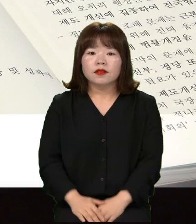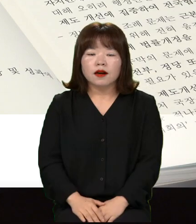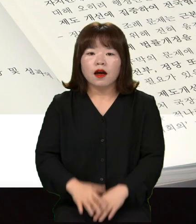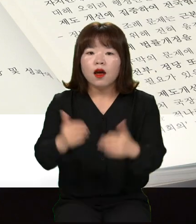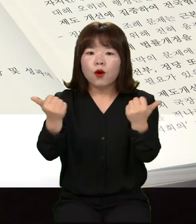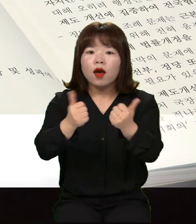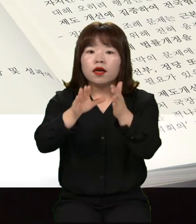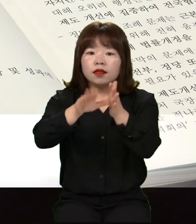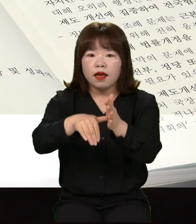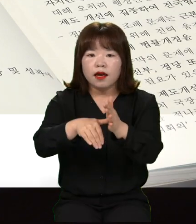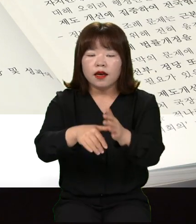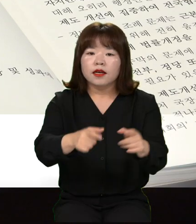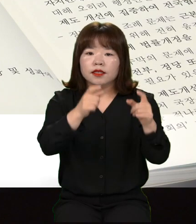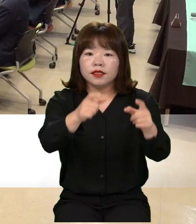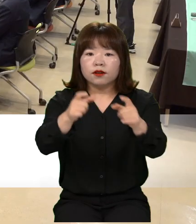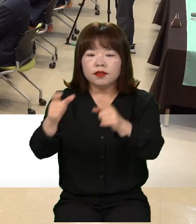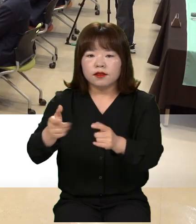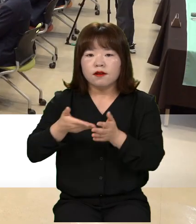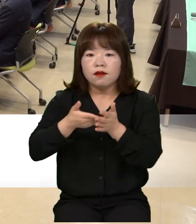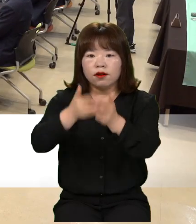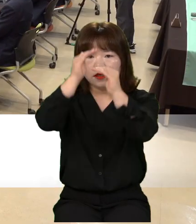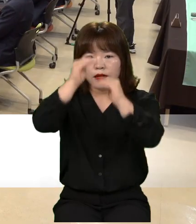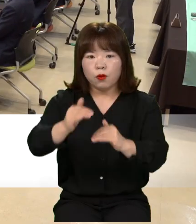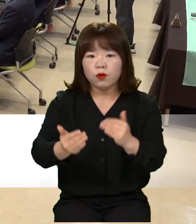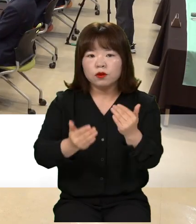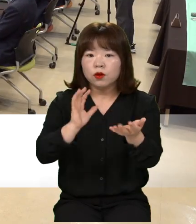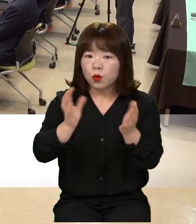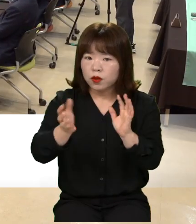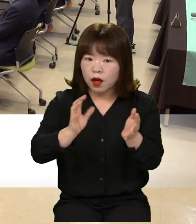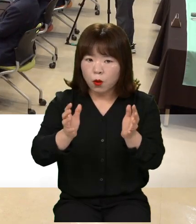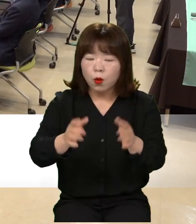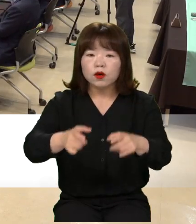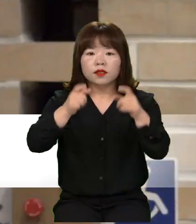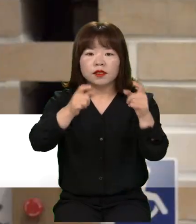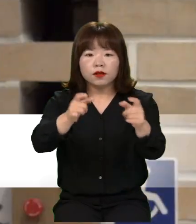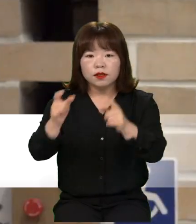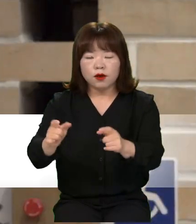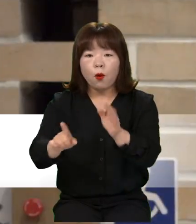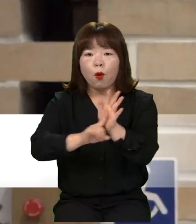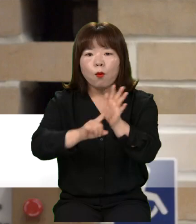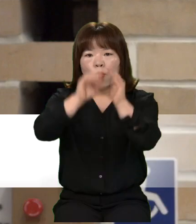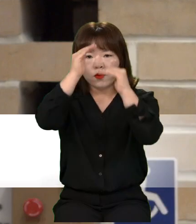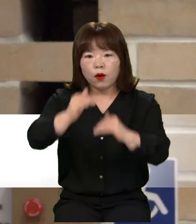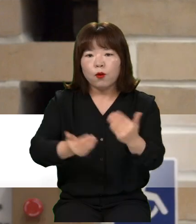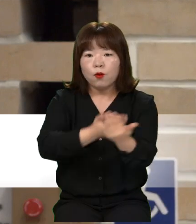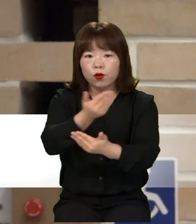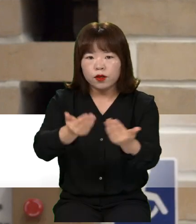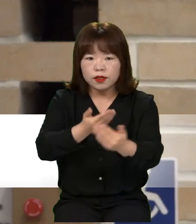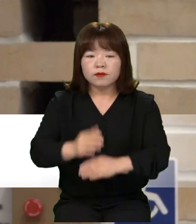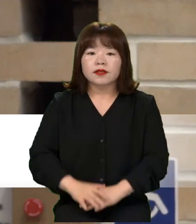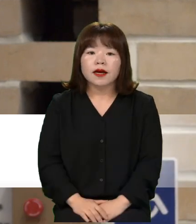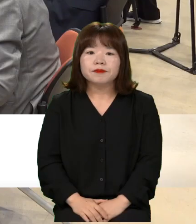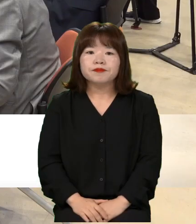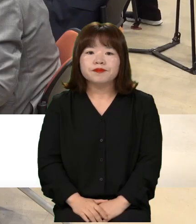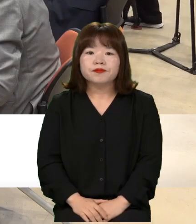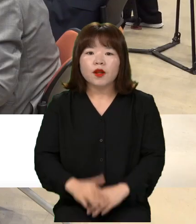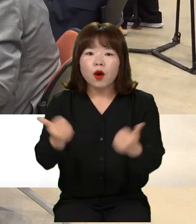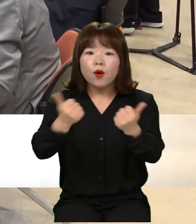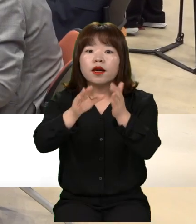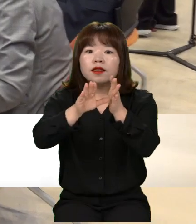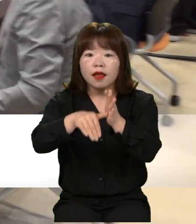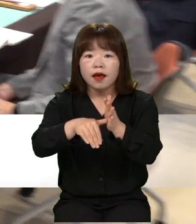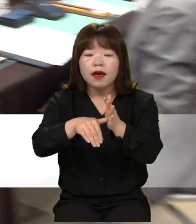이날 회의에서는 각 시군 건의 안건에 대해 논의하고 지역별 홍보 사항을 공유했습니다